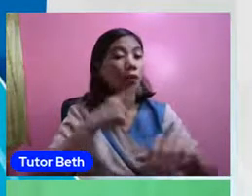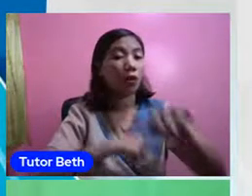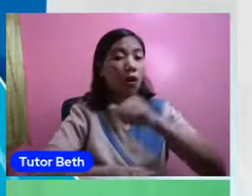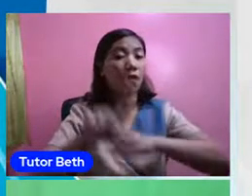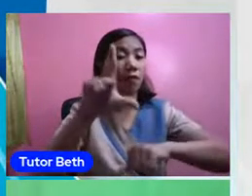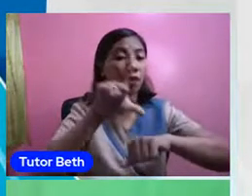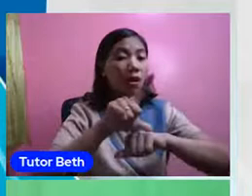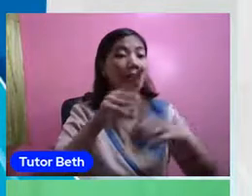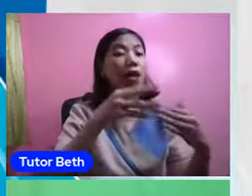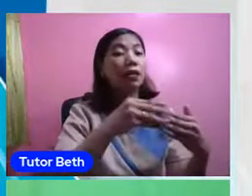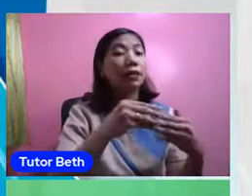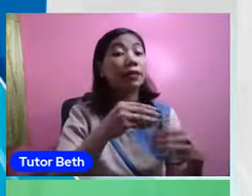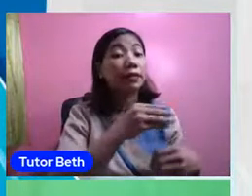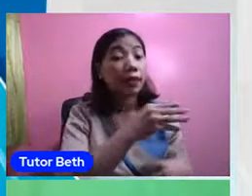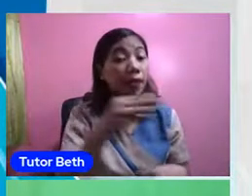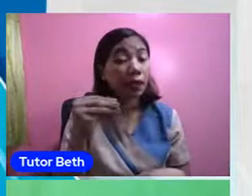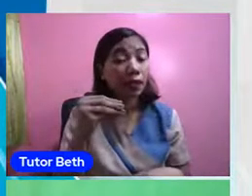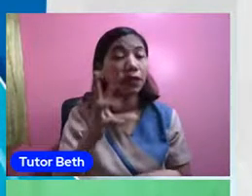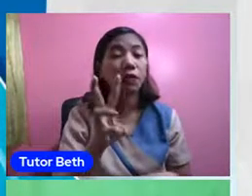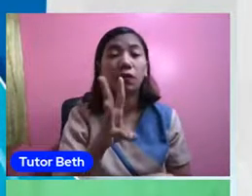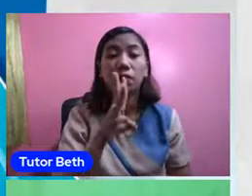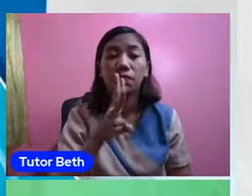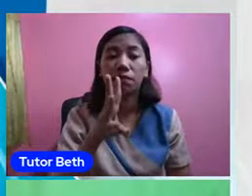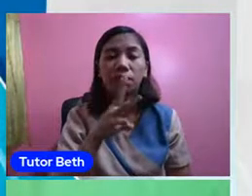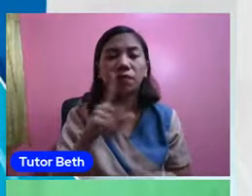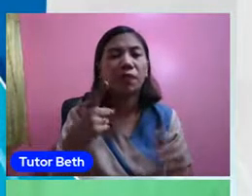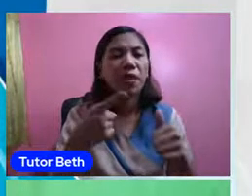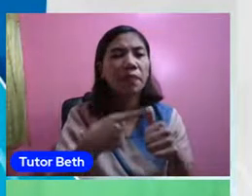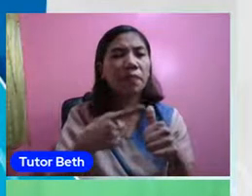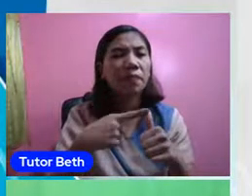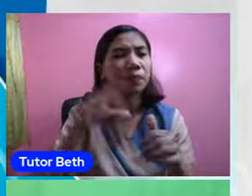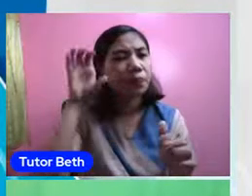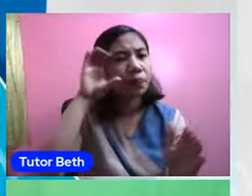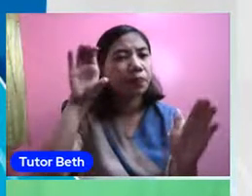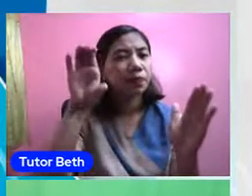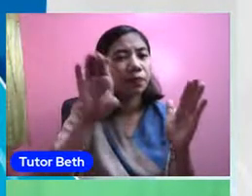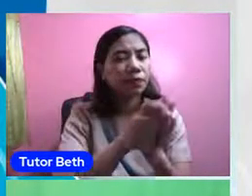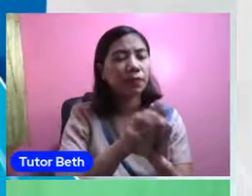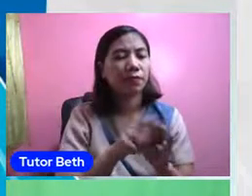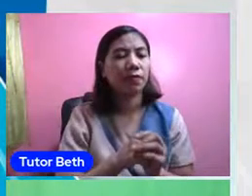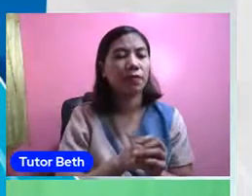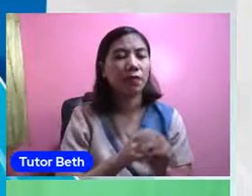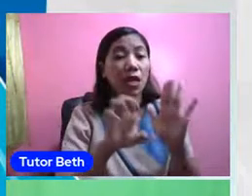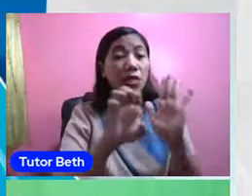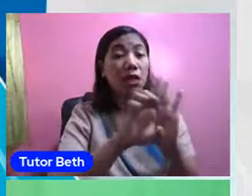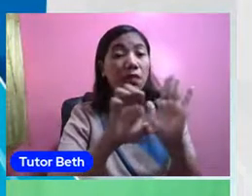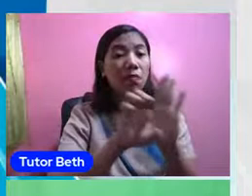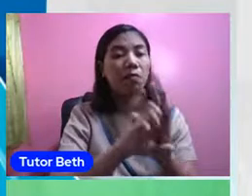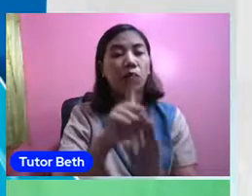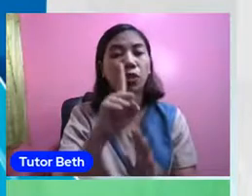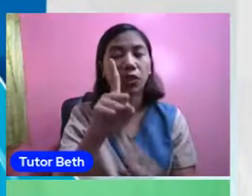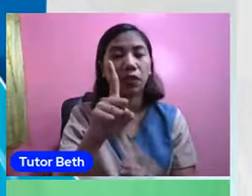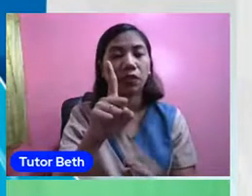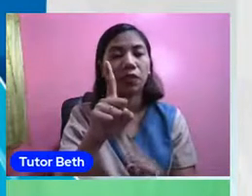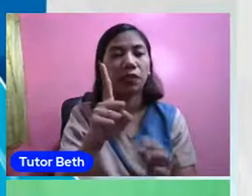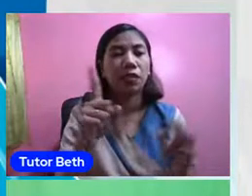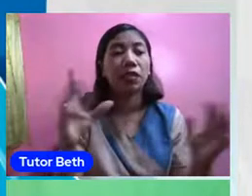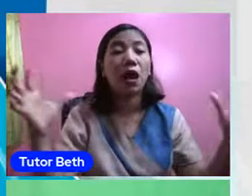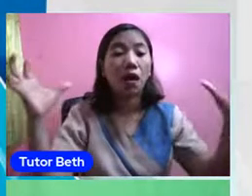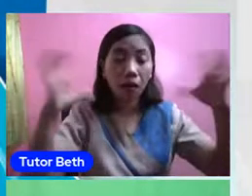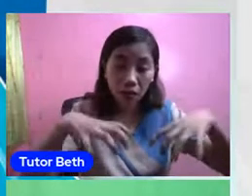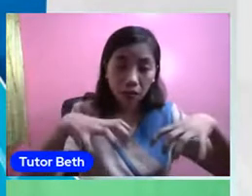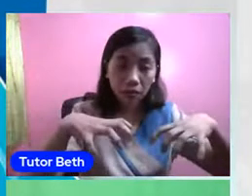Okay, yung unang larawan natin, ito yung halimbawa ng isang kalamidad na nararanasan natin sa